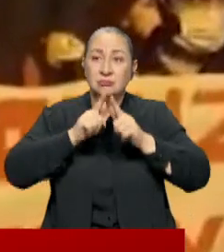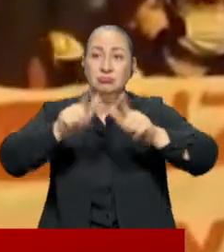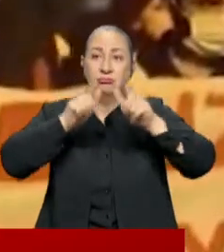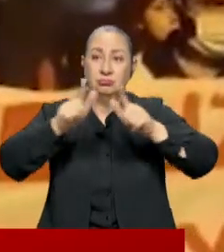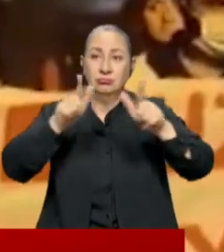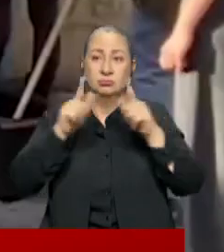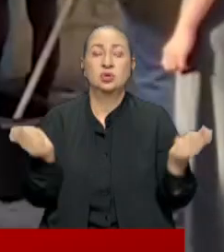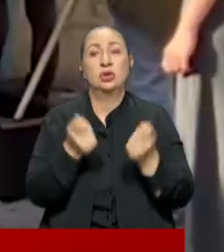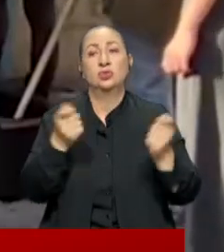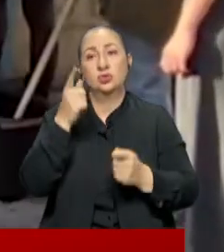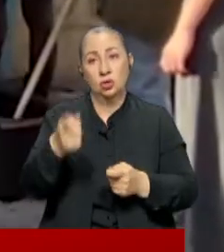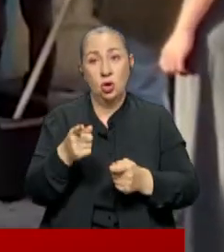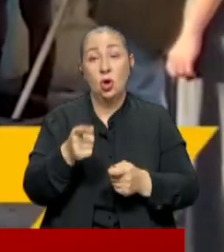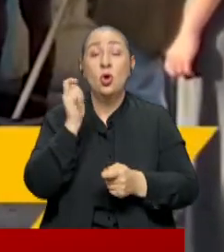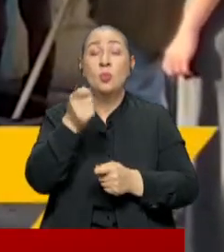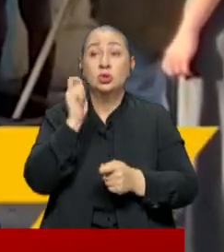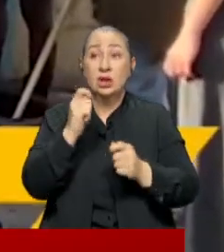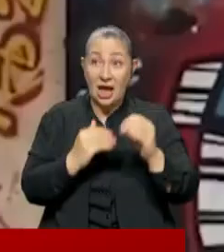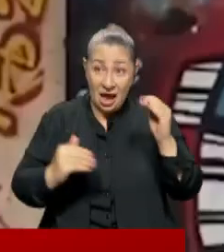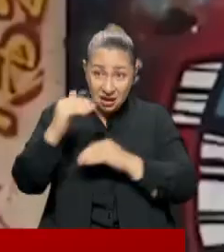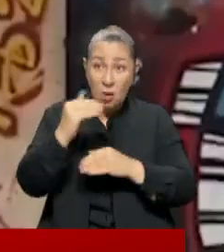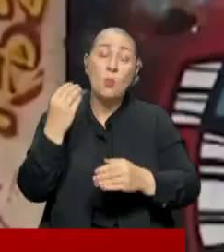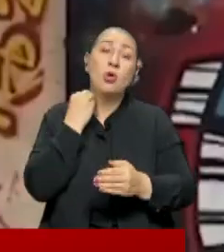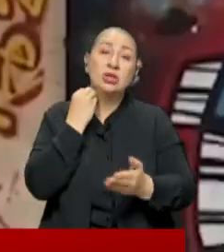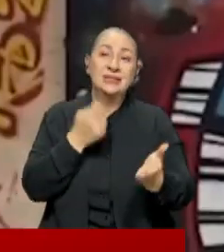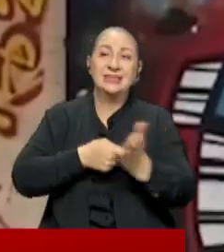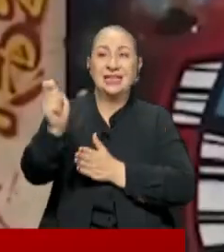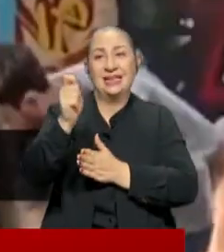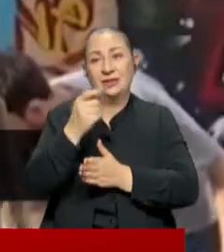seslerini duyurmaya çalışıyor. Bursları arttır, borçları sil